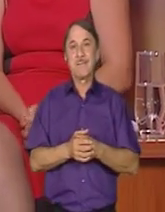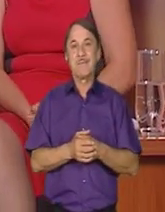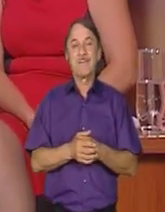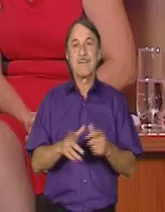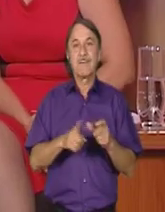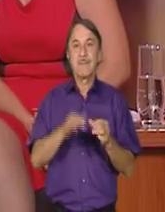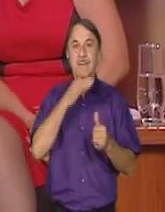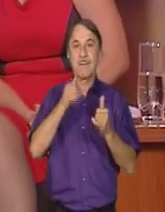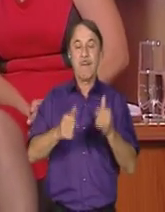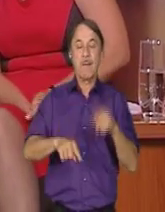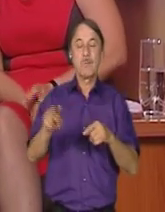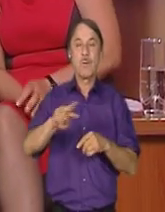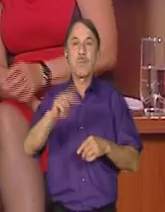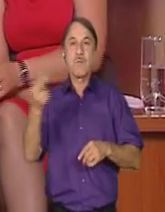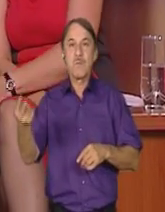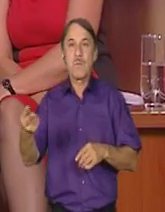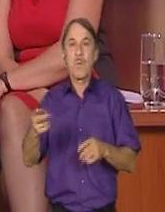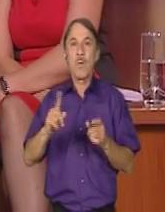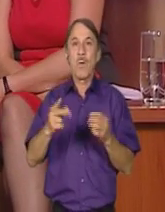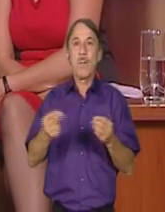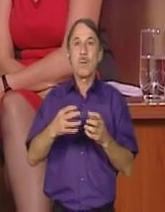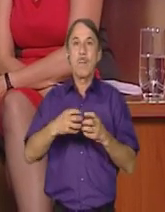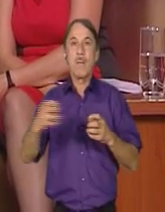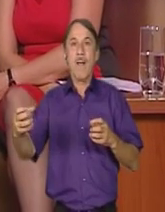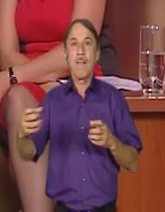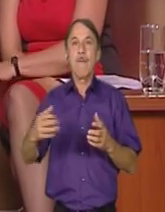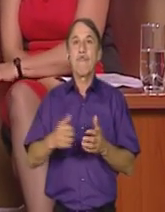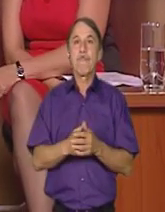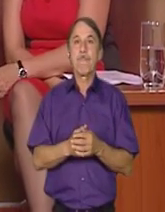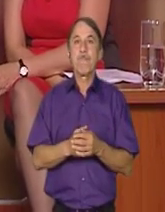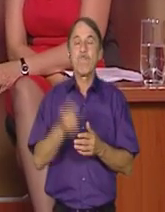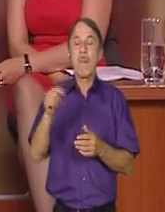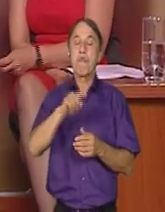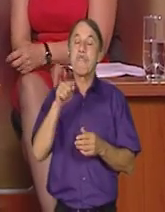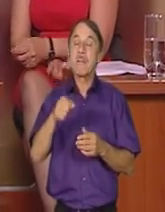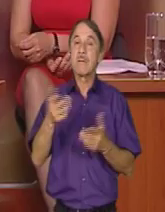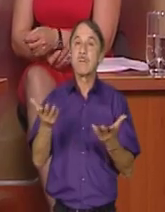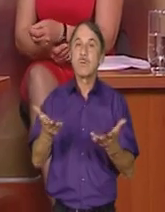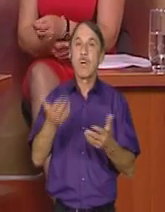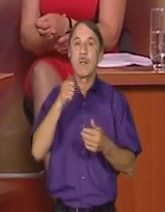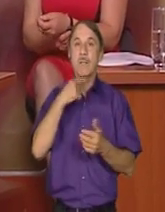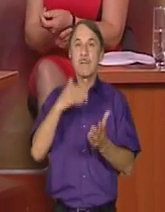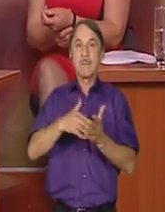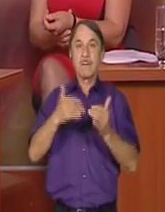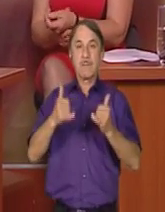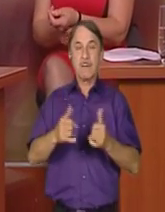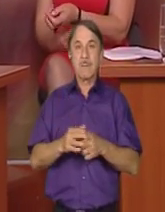Zato. Mi se družimo 40 godina i to baš jako i ja sve te ljude iz te knjige znam.